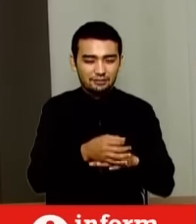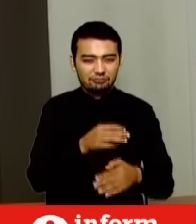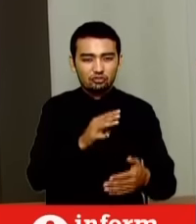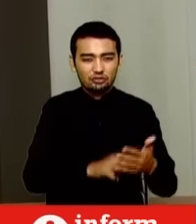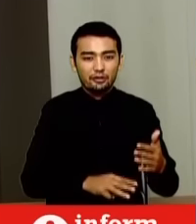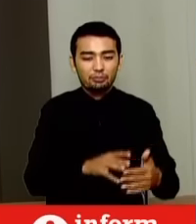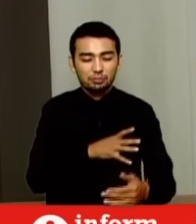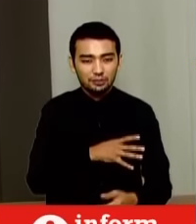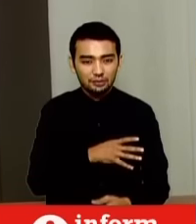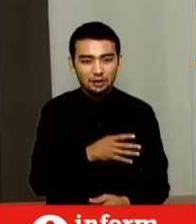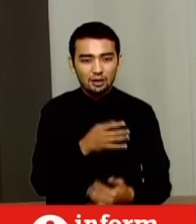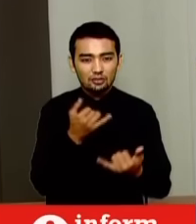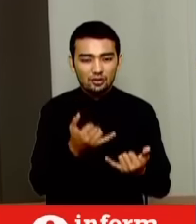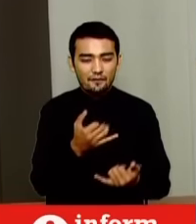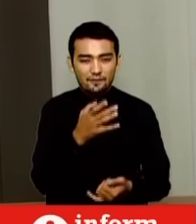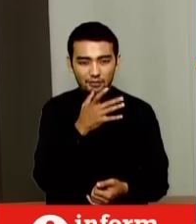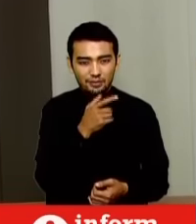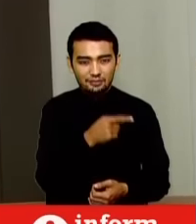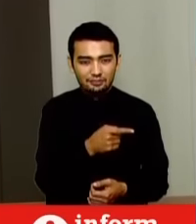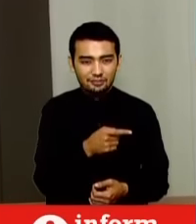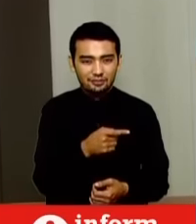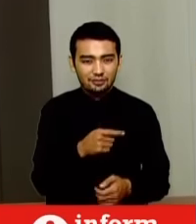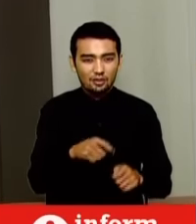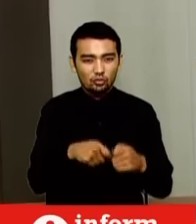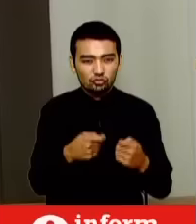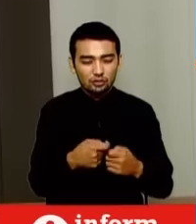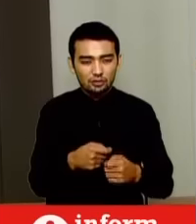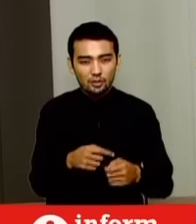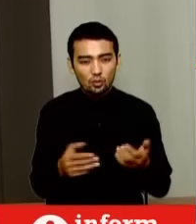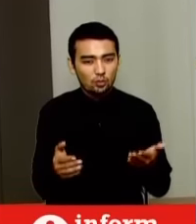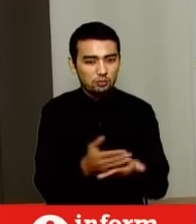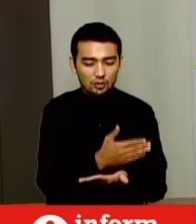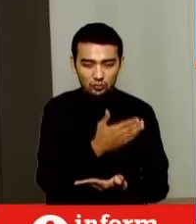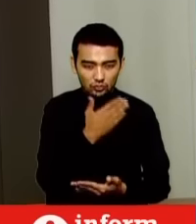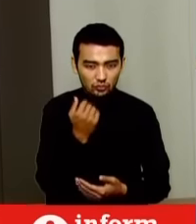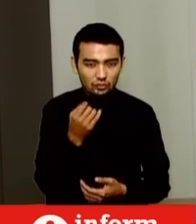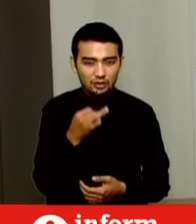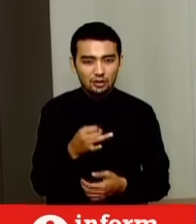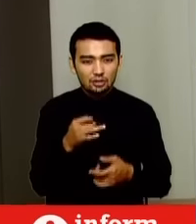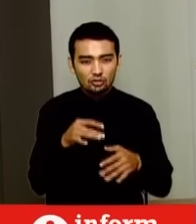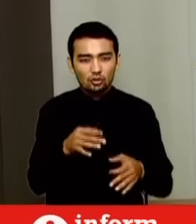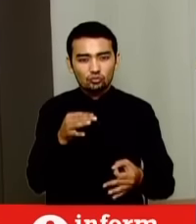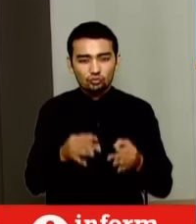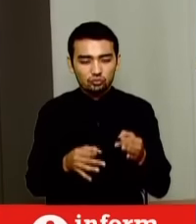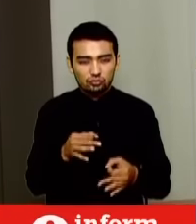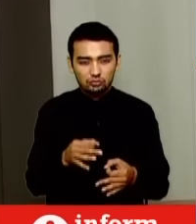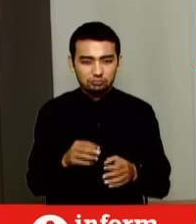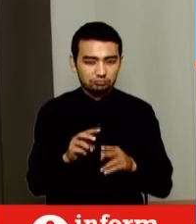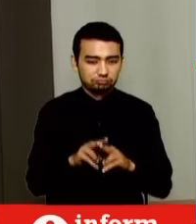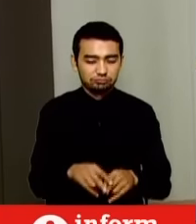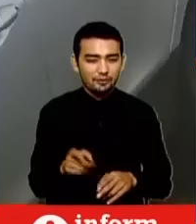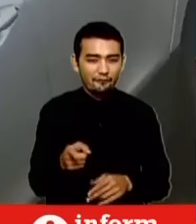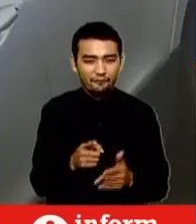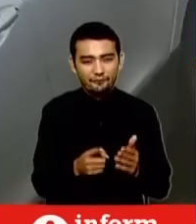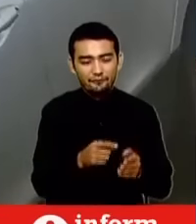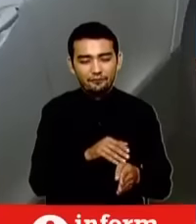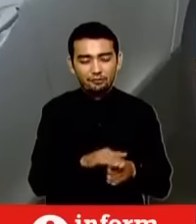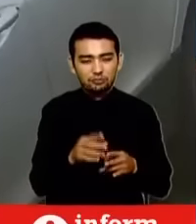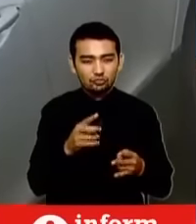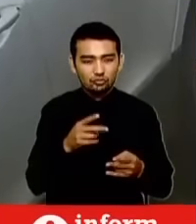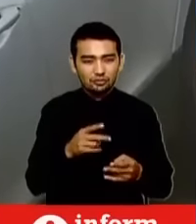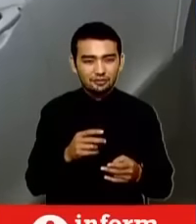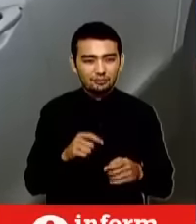до настоящего момента она данные нарушения до сих пор не устранила, имеется уже решение суда о принудительном исполнении предписания.